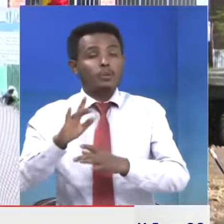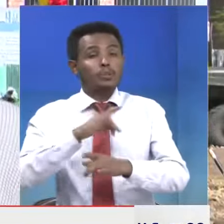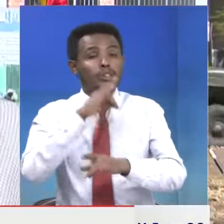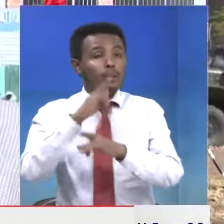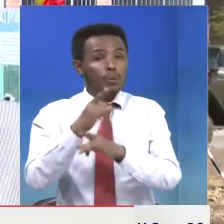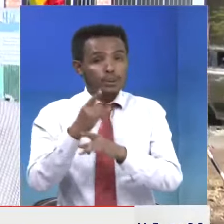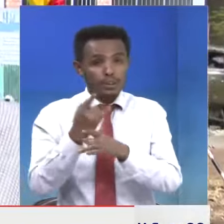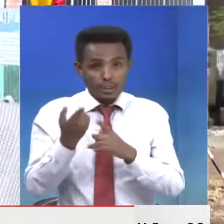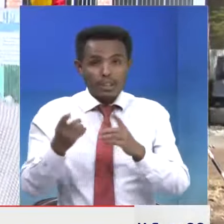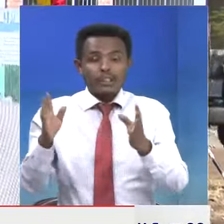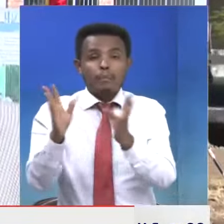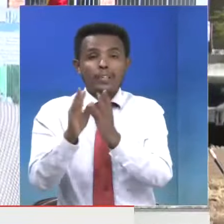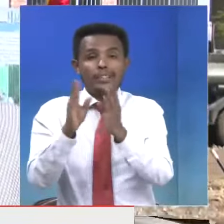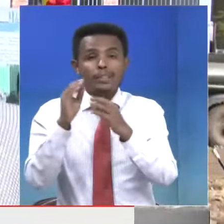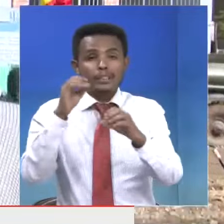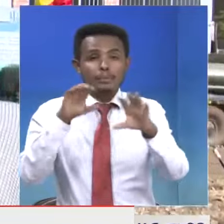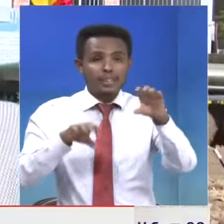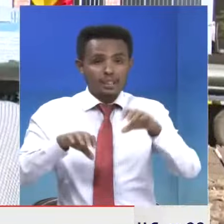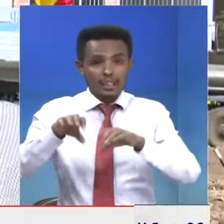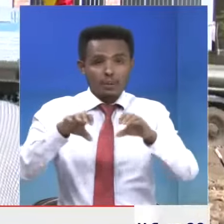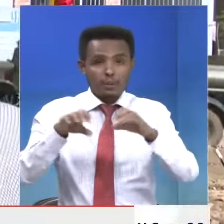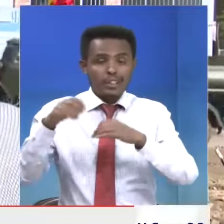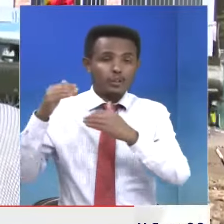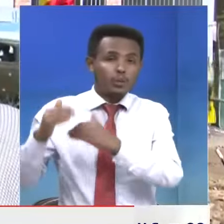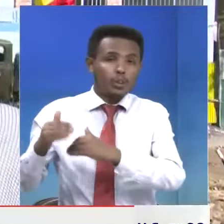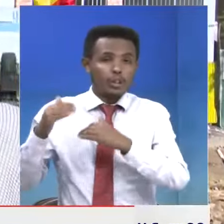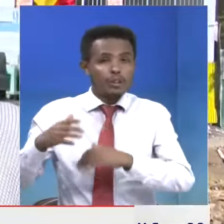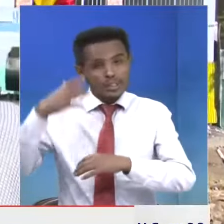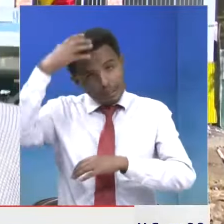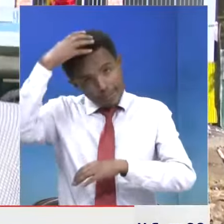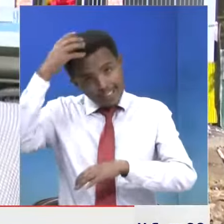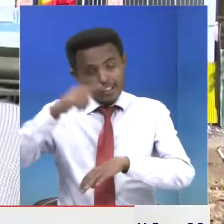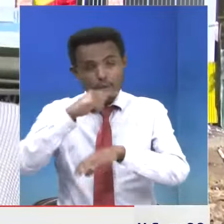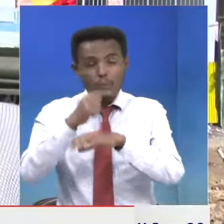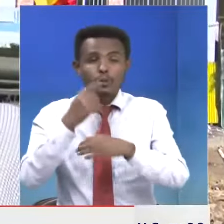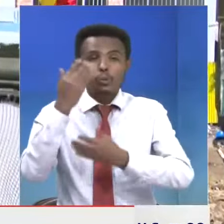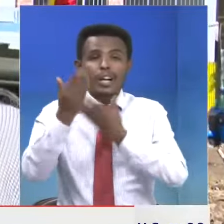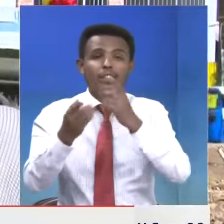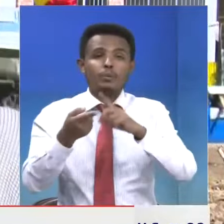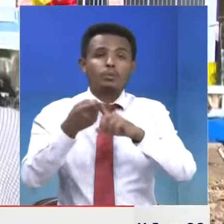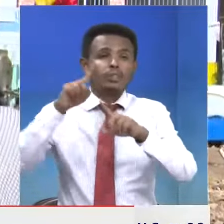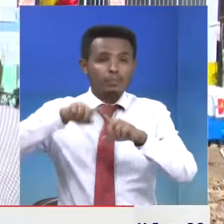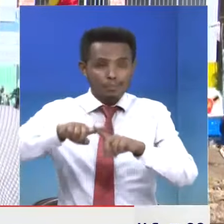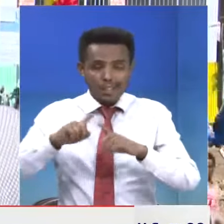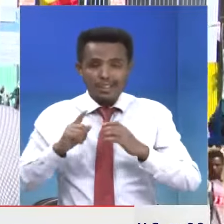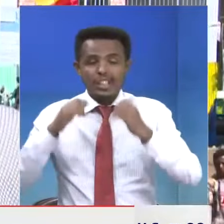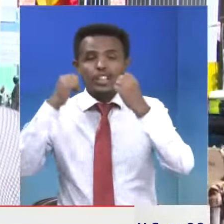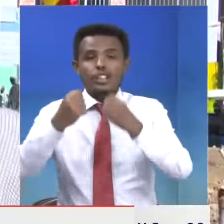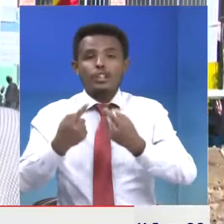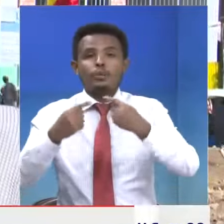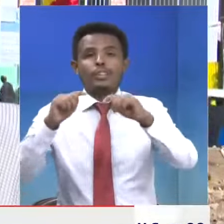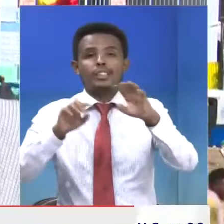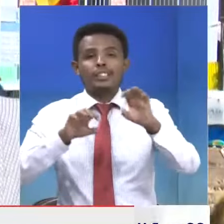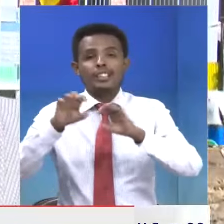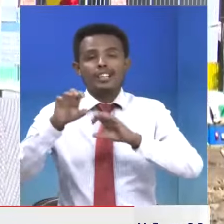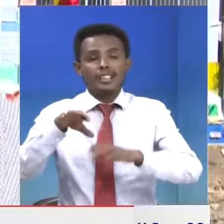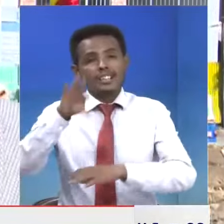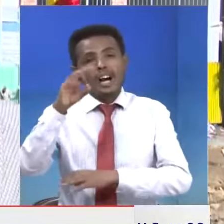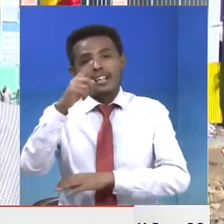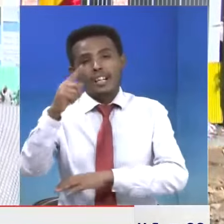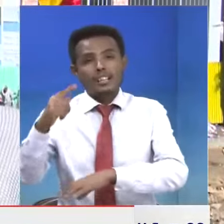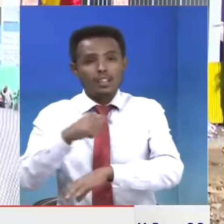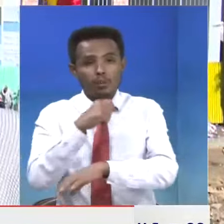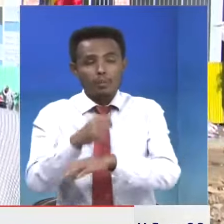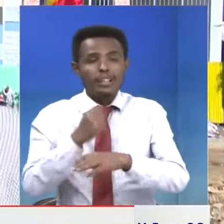ተግባር እየተከናወነ ይገኛል። ከዚህም ጎን ለጎን የመንግስት ተቋማት ወደ አገልግሎት እንዲገቡም የተቻለው ሁሉ ጥረት እየተደረገ ይገኛል። አንዳንድ